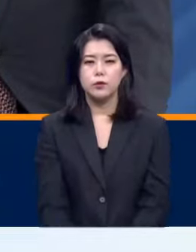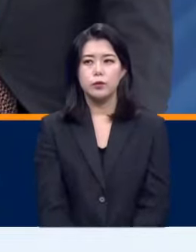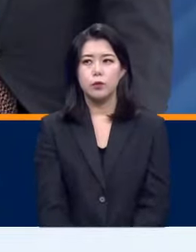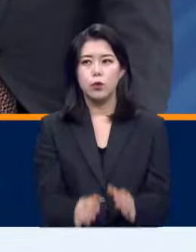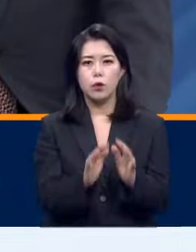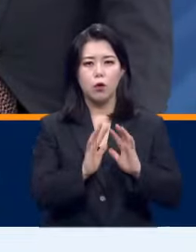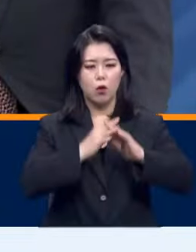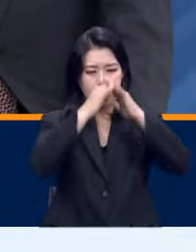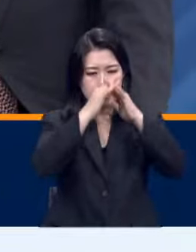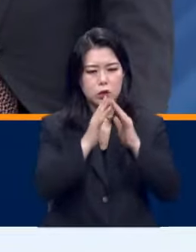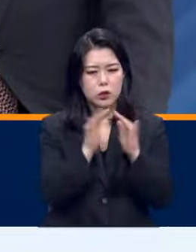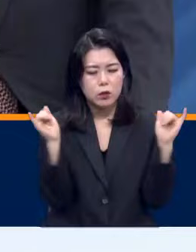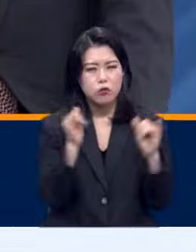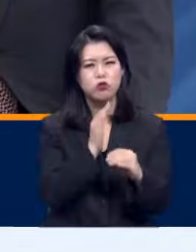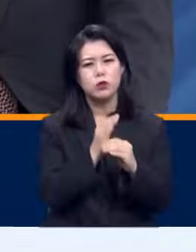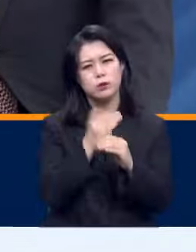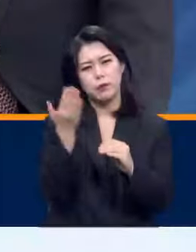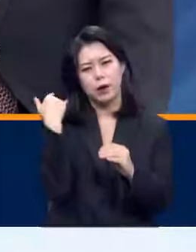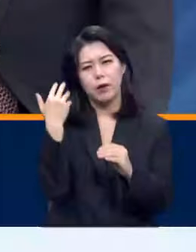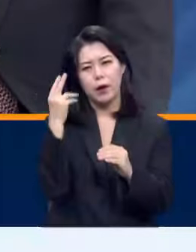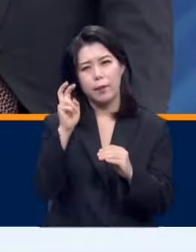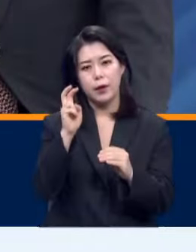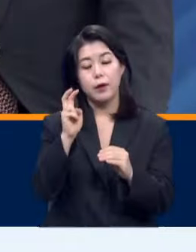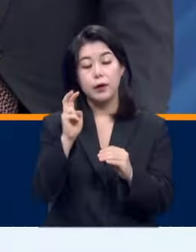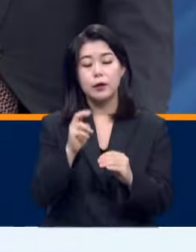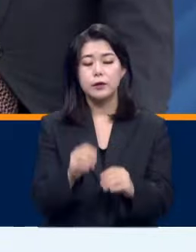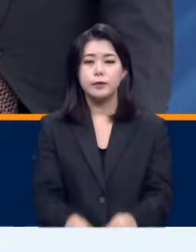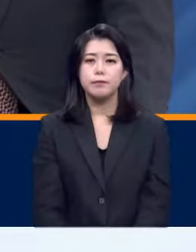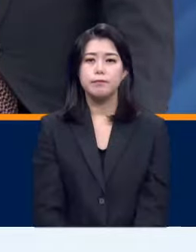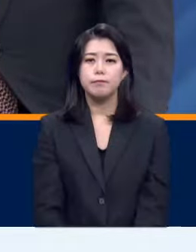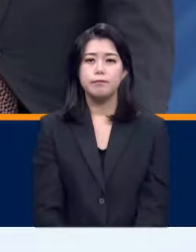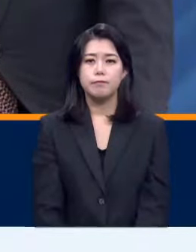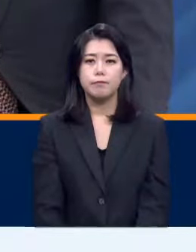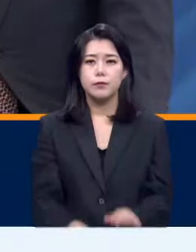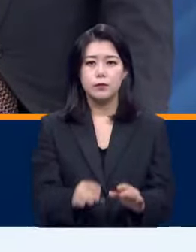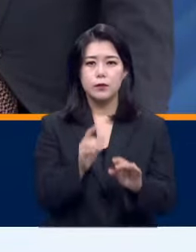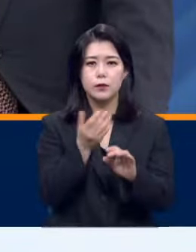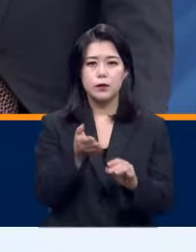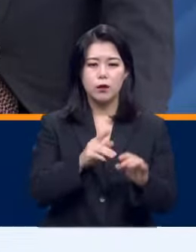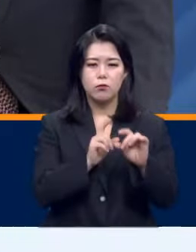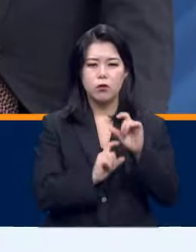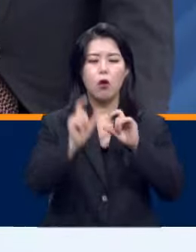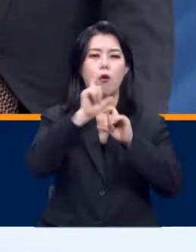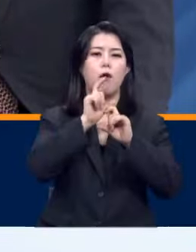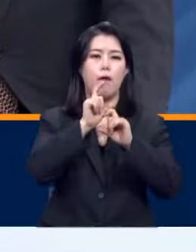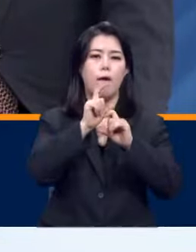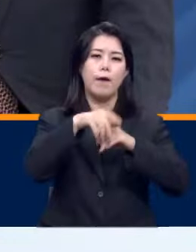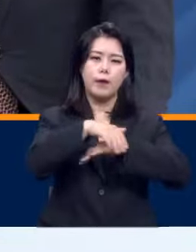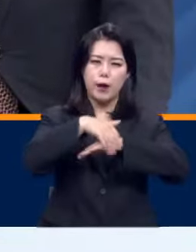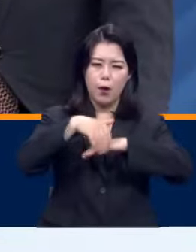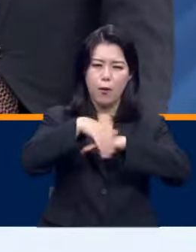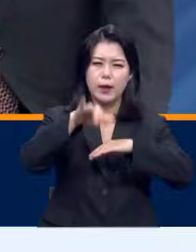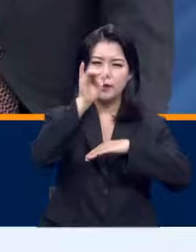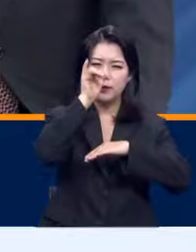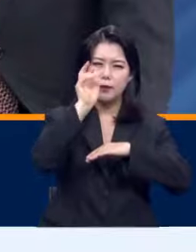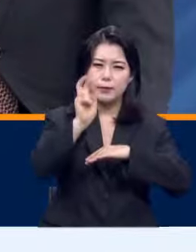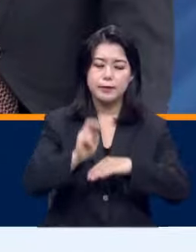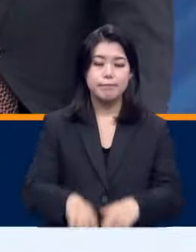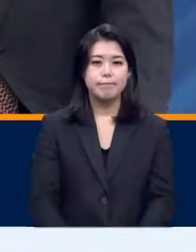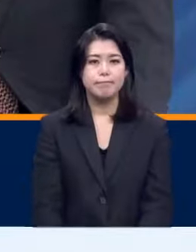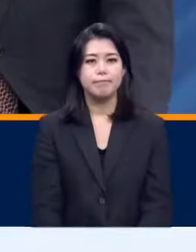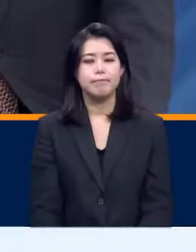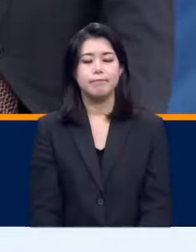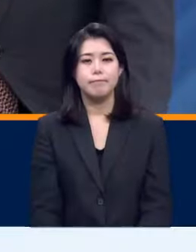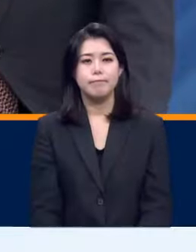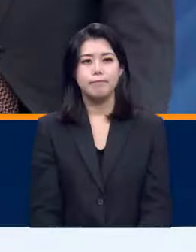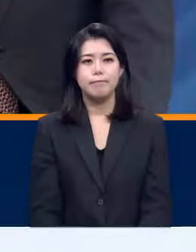건설 인력이 중심이지 않을까 한 20201년 그렇게 될 예측을 많이 했을지 그걸 뛰어넘는 계획을 이미 가지고 있었을 가능성을 이제 복귀해 보면 퍼즐이 좀 맞춰지는